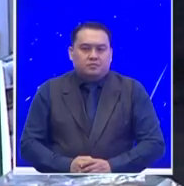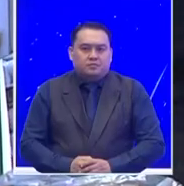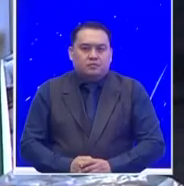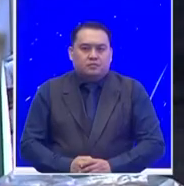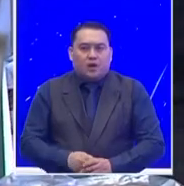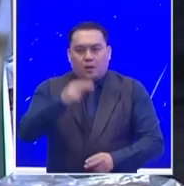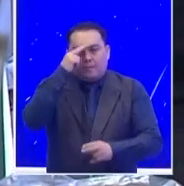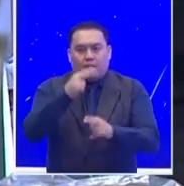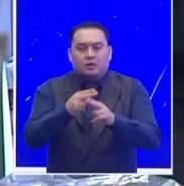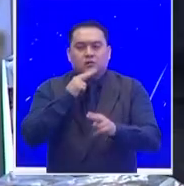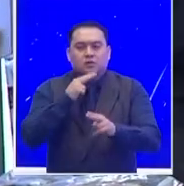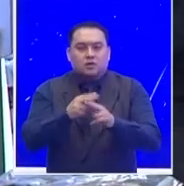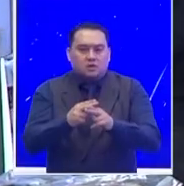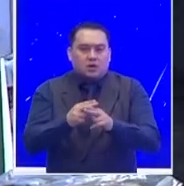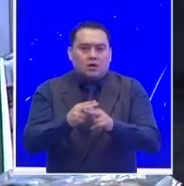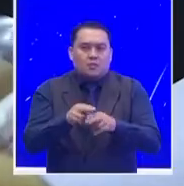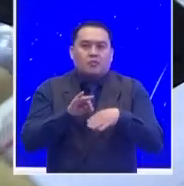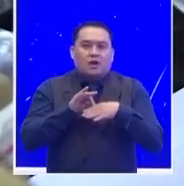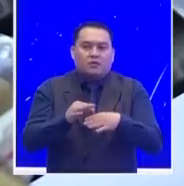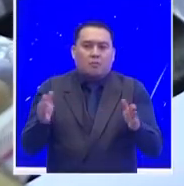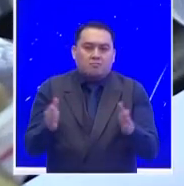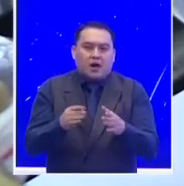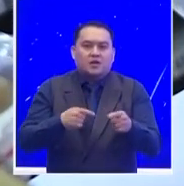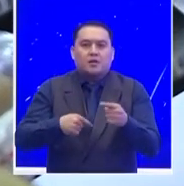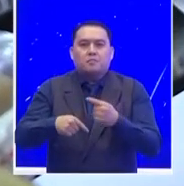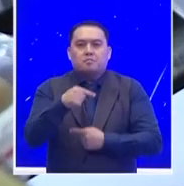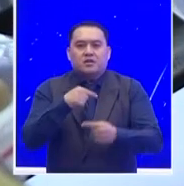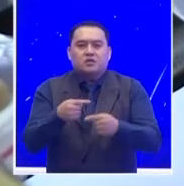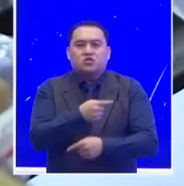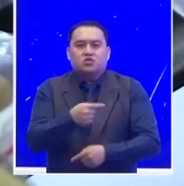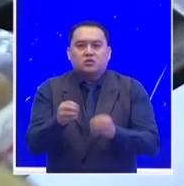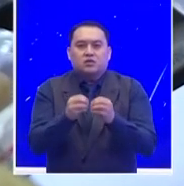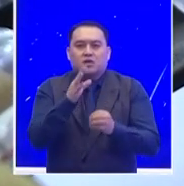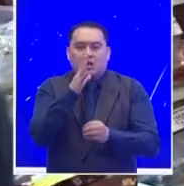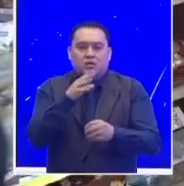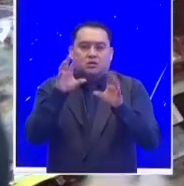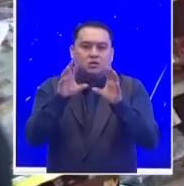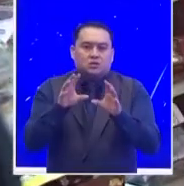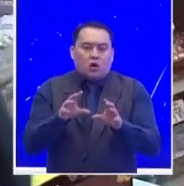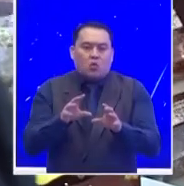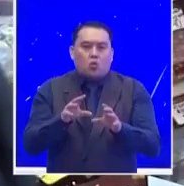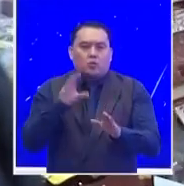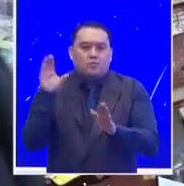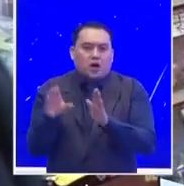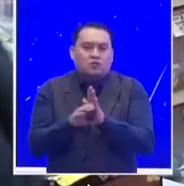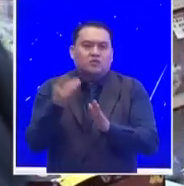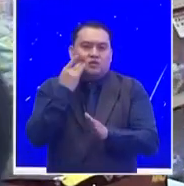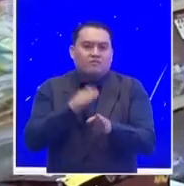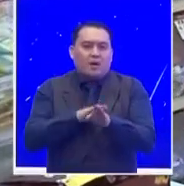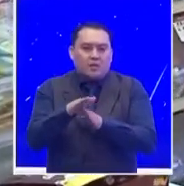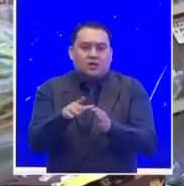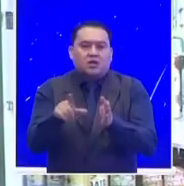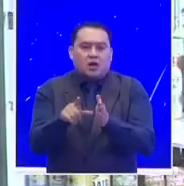Брат с сестрой Ильяс и Мируэрт Калмакбаевой ведут свой маленький бизнес в течение 10 лет. Как законопослушные граждане, они ежегодно выполняли